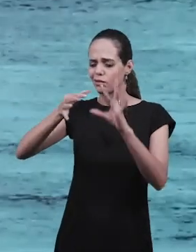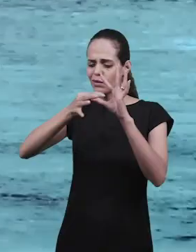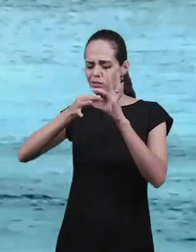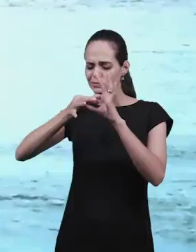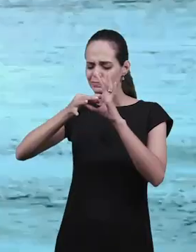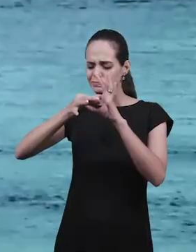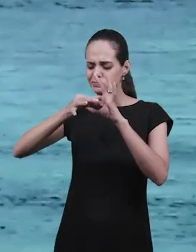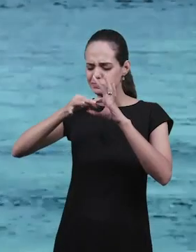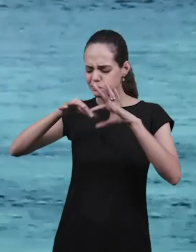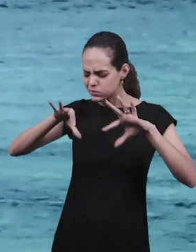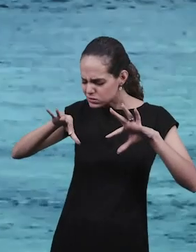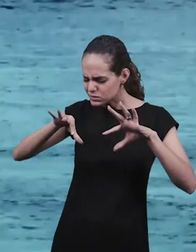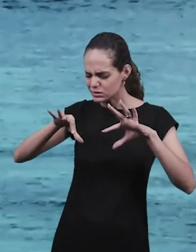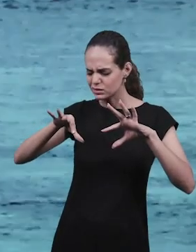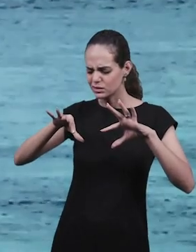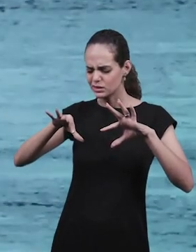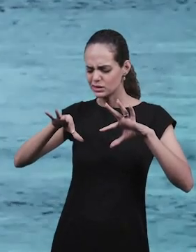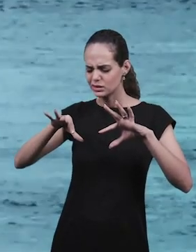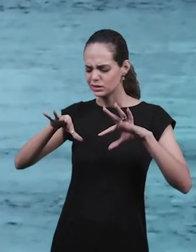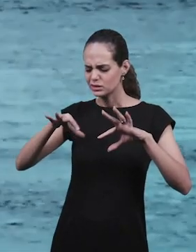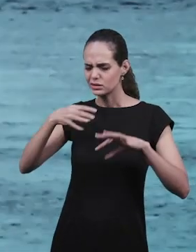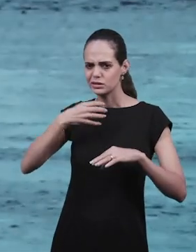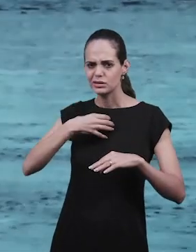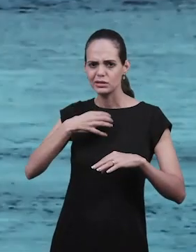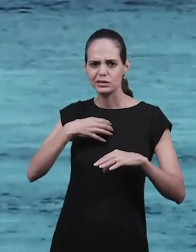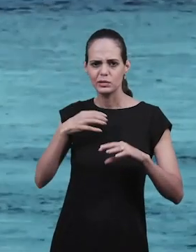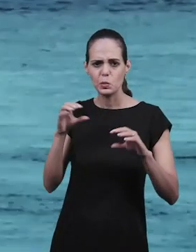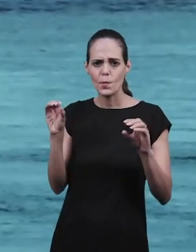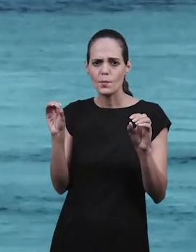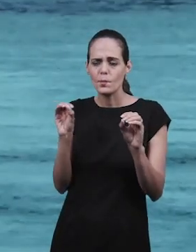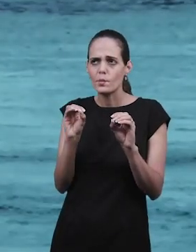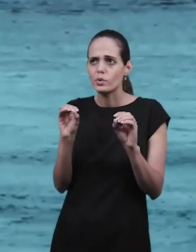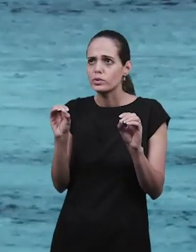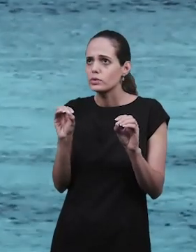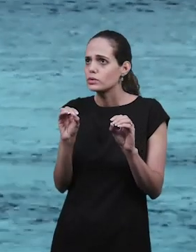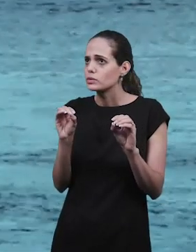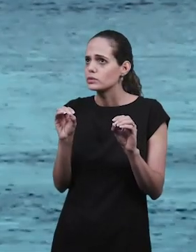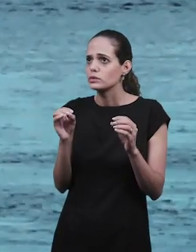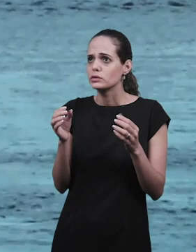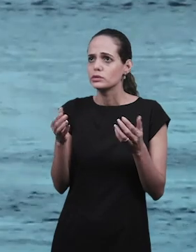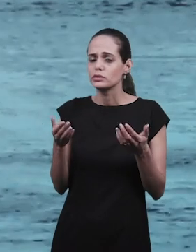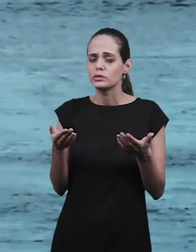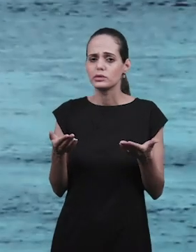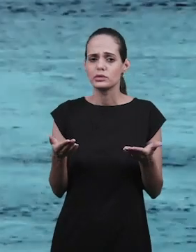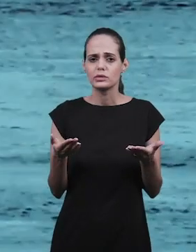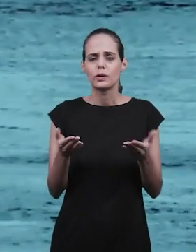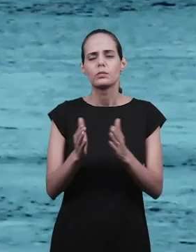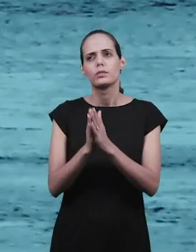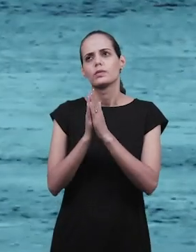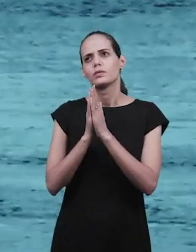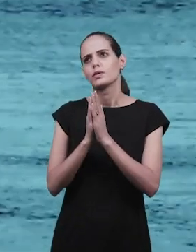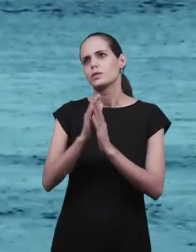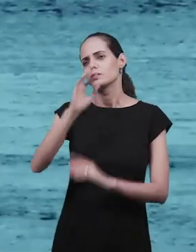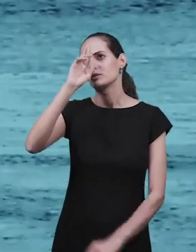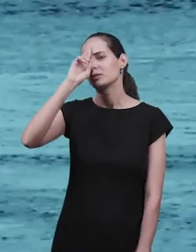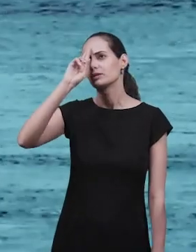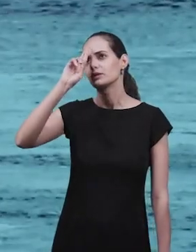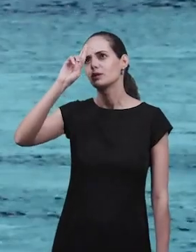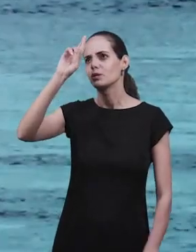comunhão não posso eu sentir, Senhor,